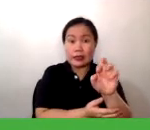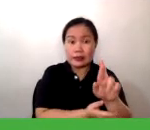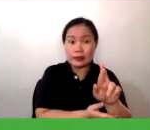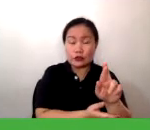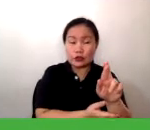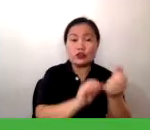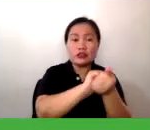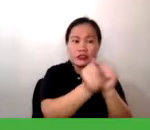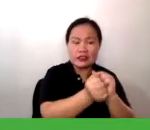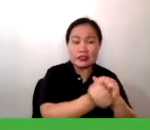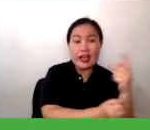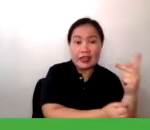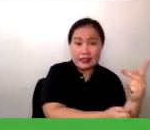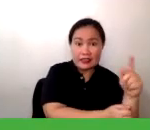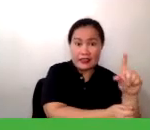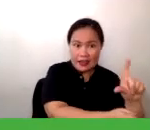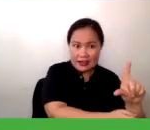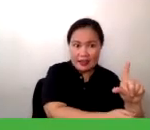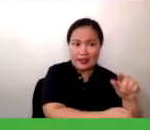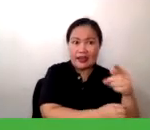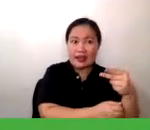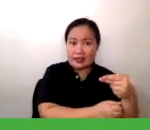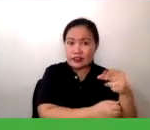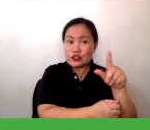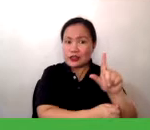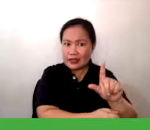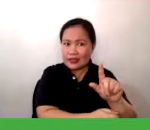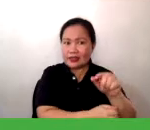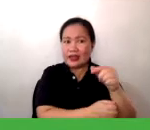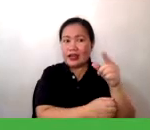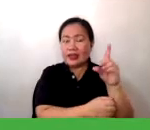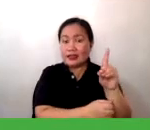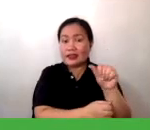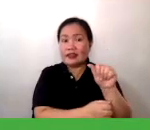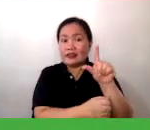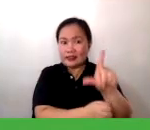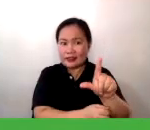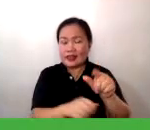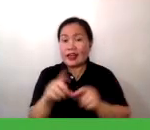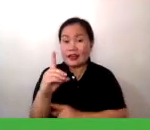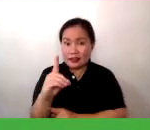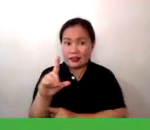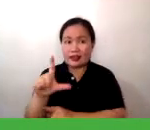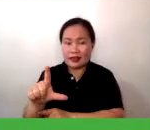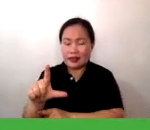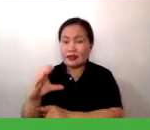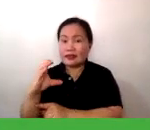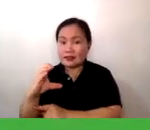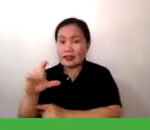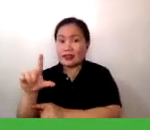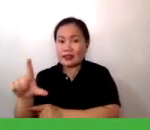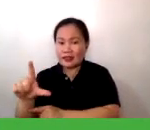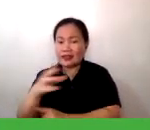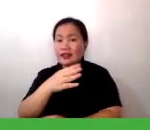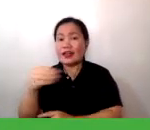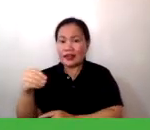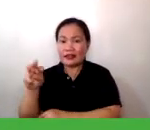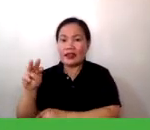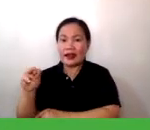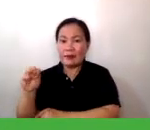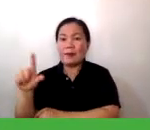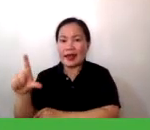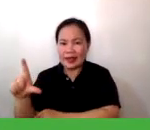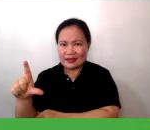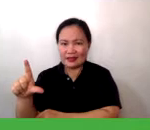po, papalitan lang natin yung basic unit. Kiloliter, hectoliter, decaliter, deciliter,